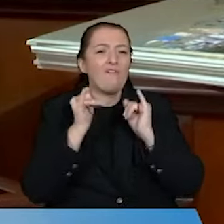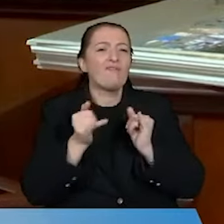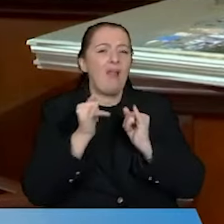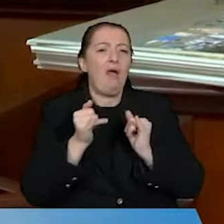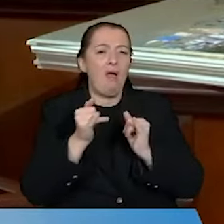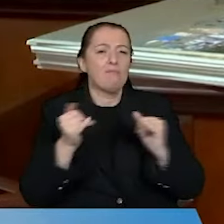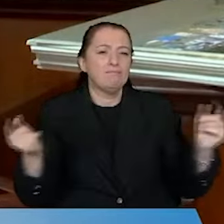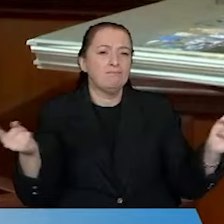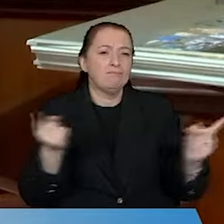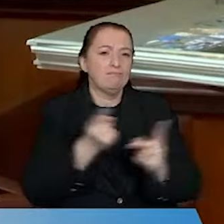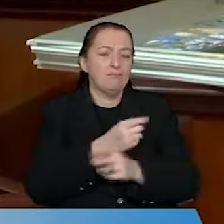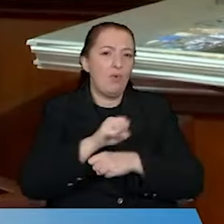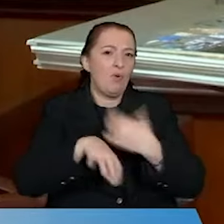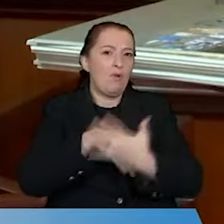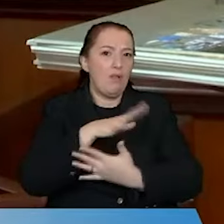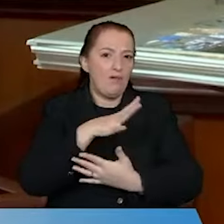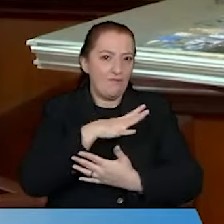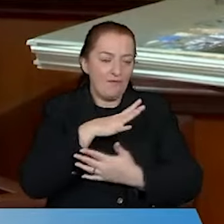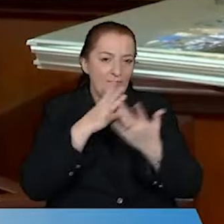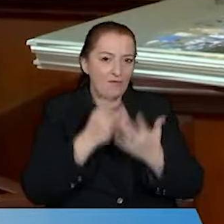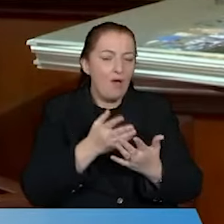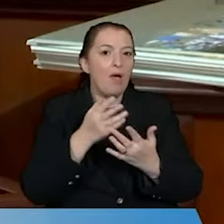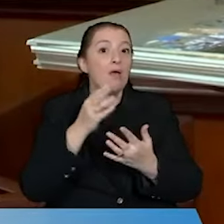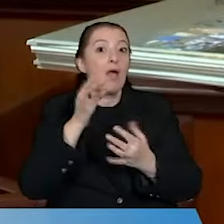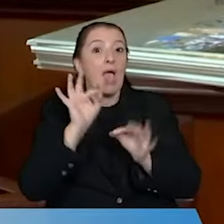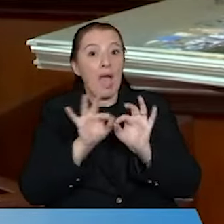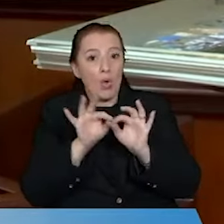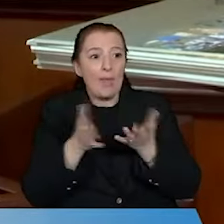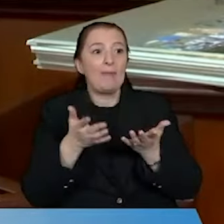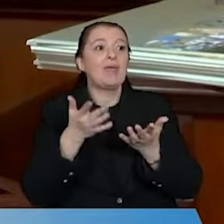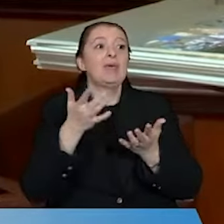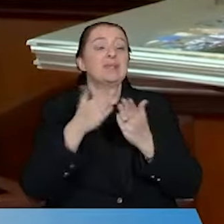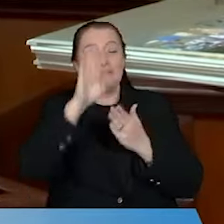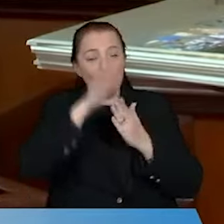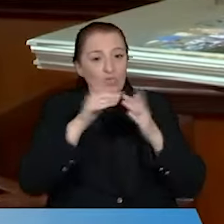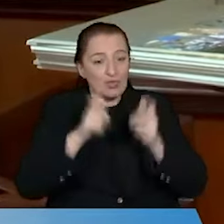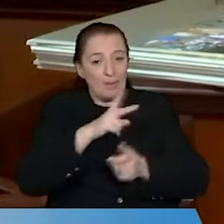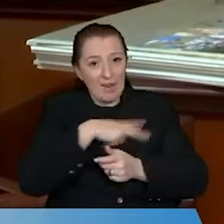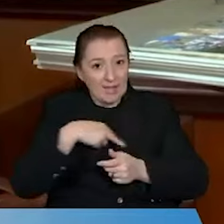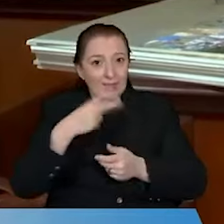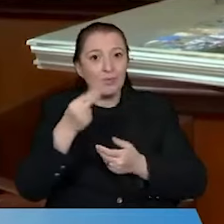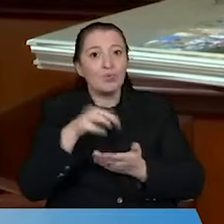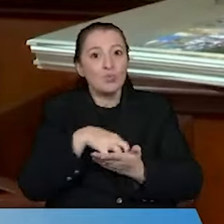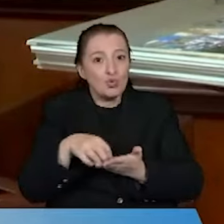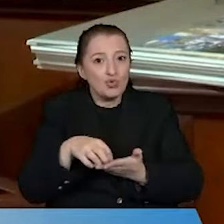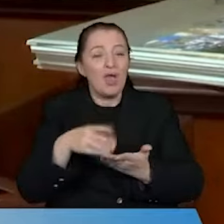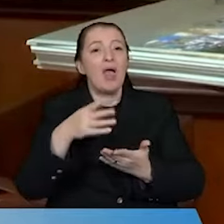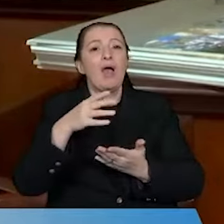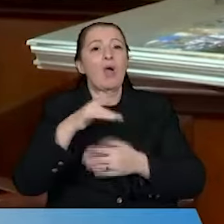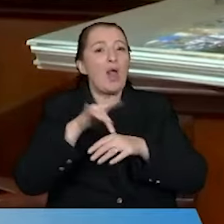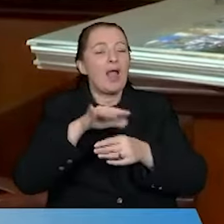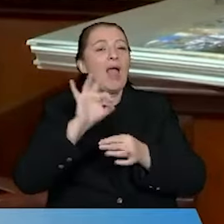yaşadık. Pandemi de bu ülkemizde hem ülkenin ekonomisini etkileyen hem de İstanbul Büyükşehir Belediyesi'nin bütçesini aynı zamanda